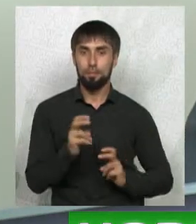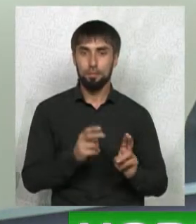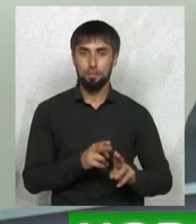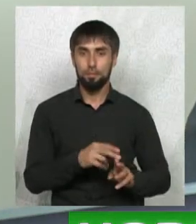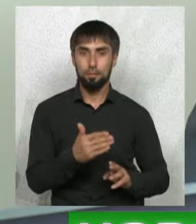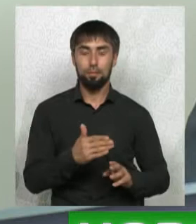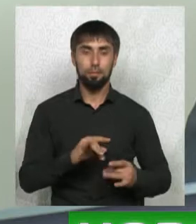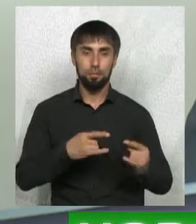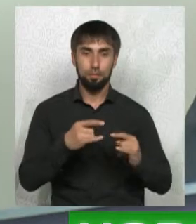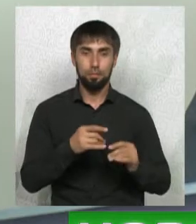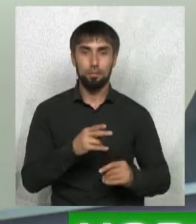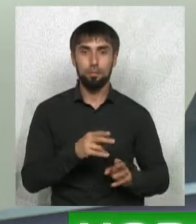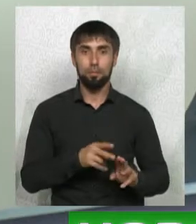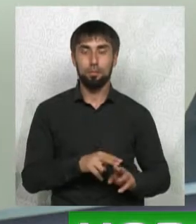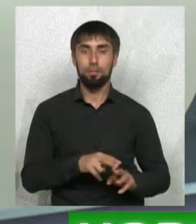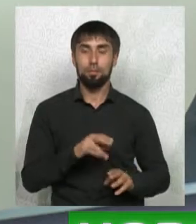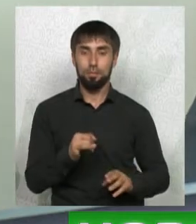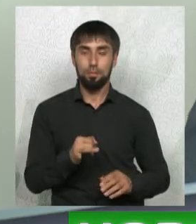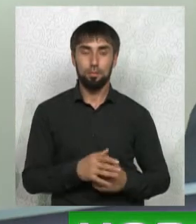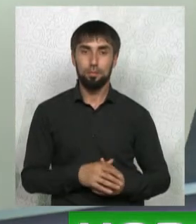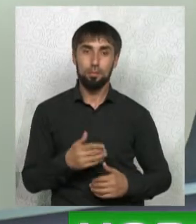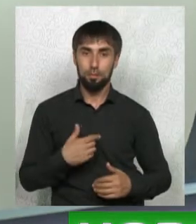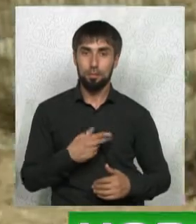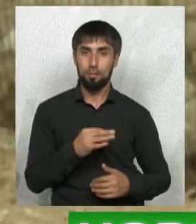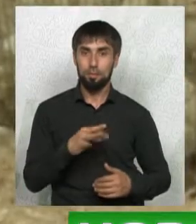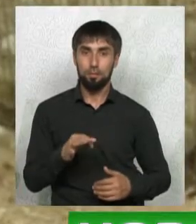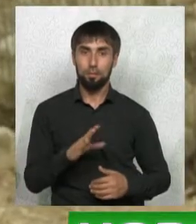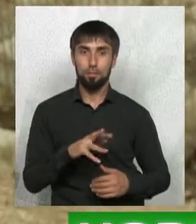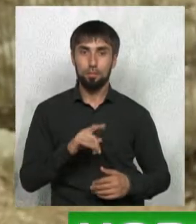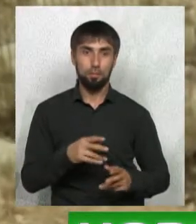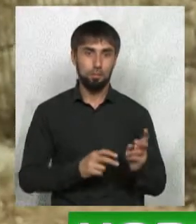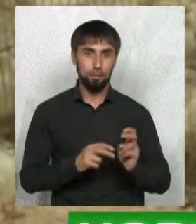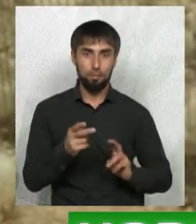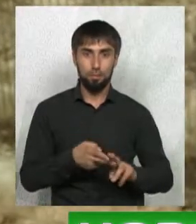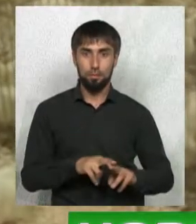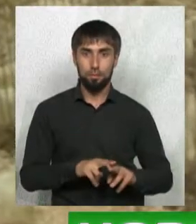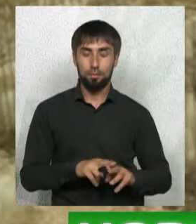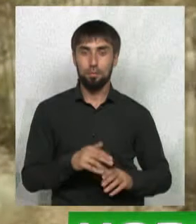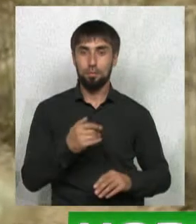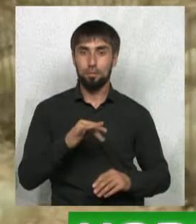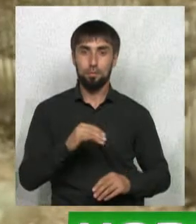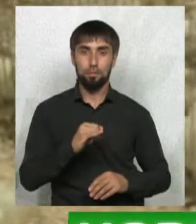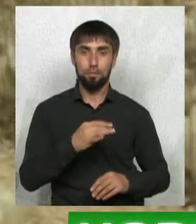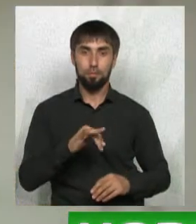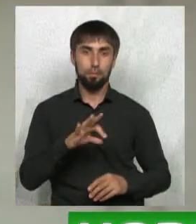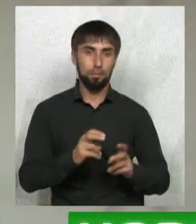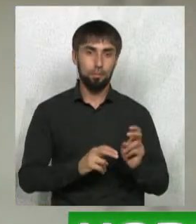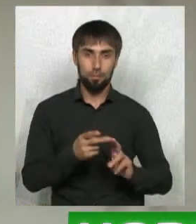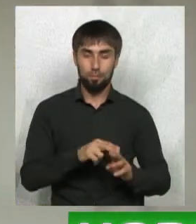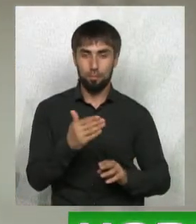крупномерного кирпича «Неон». Значит, ну и, конечно, флагман нашего производства – это фабрика «Южная» по